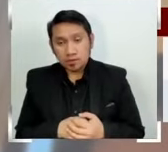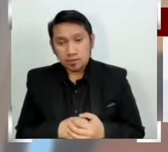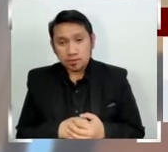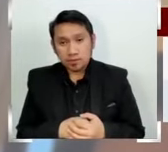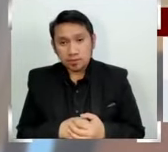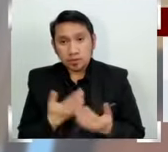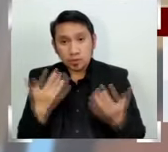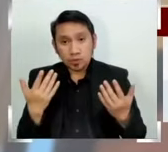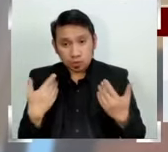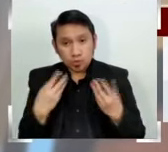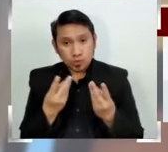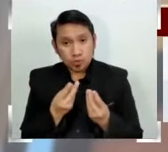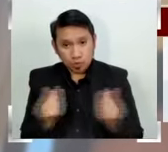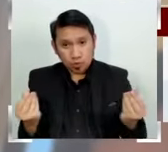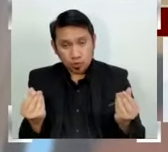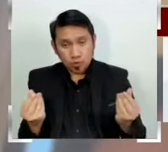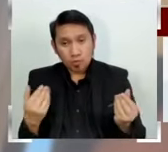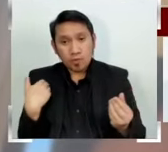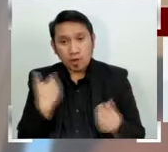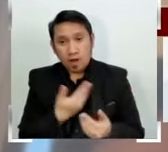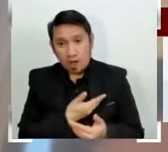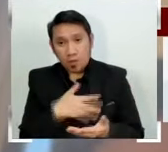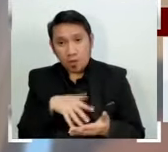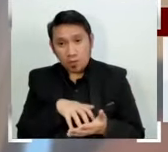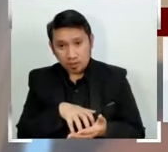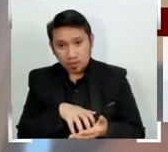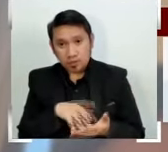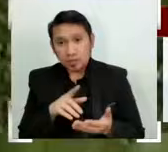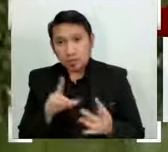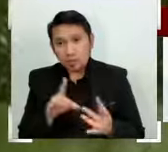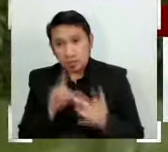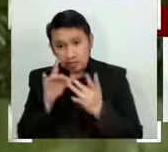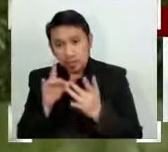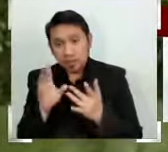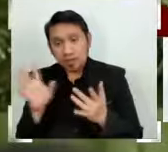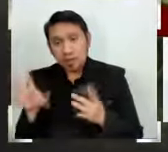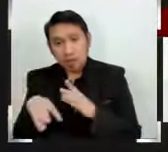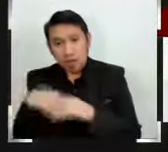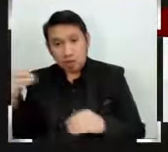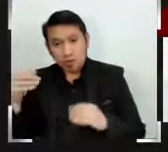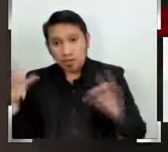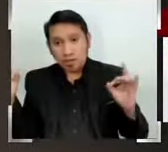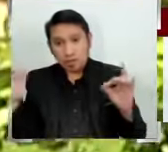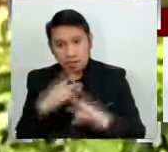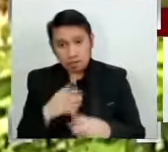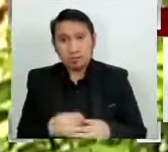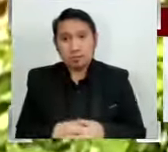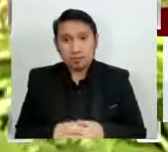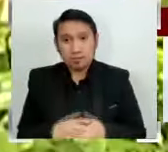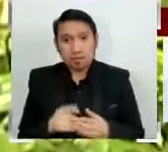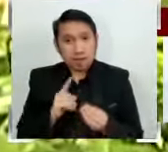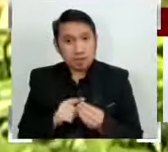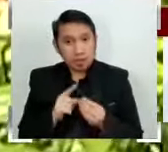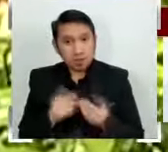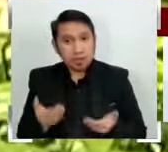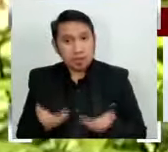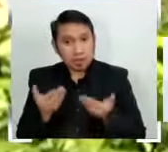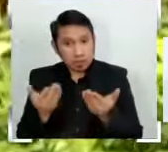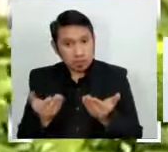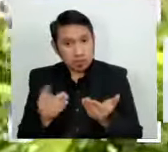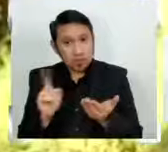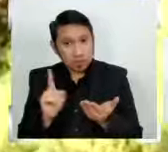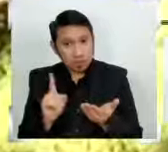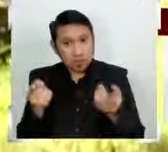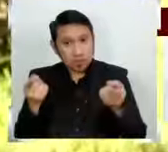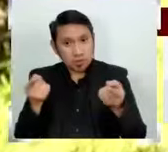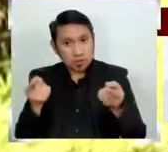addressing our vulnerabilities to external threats. Kabilang sa mga nakahaing issue sa negotiating table ay kung babawiin